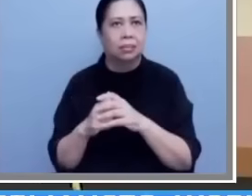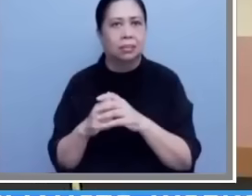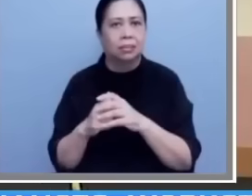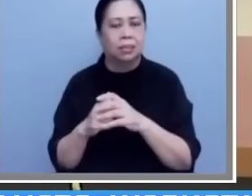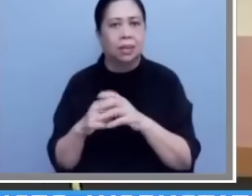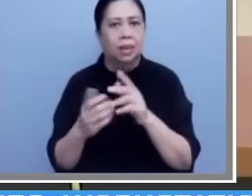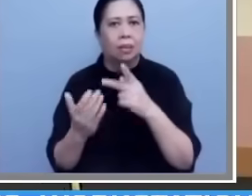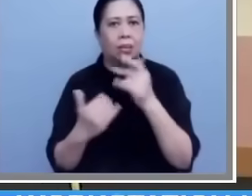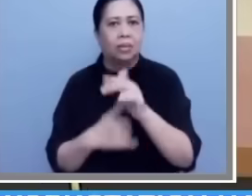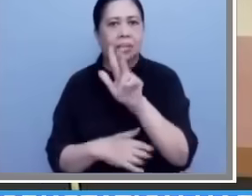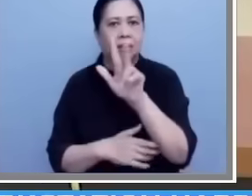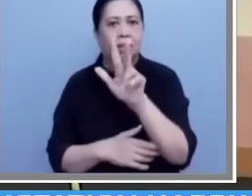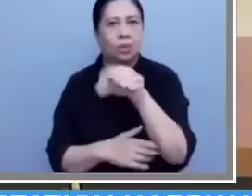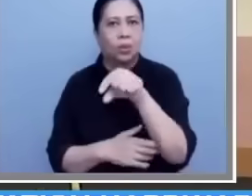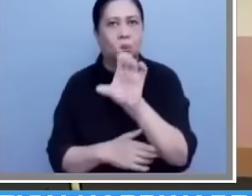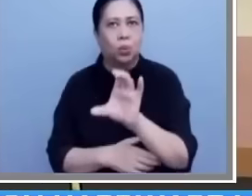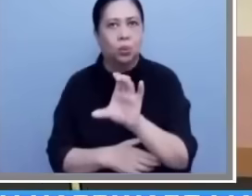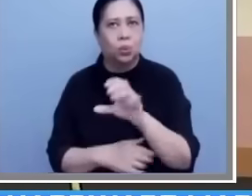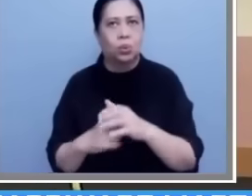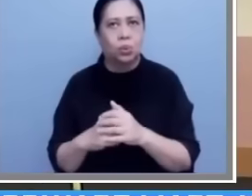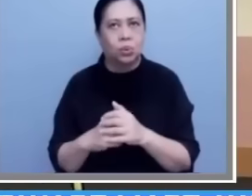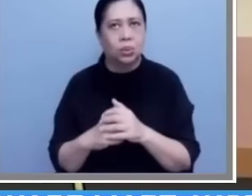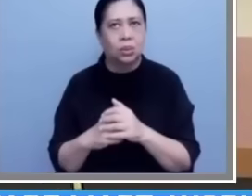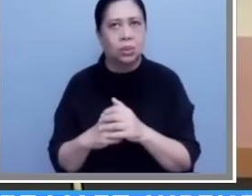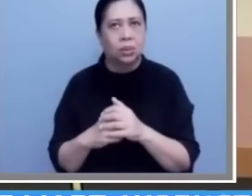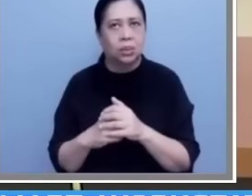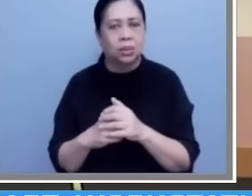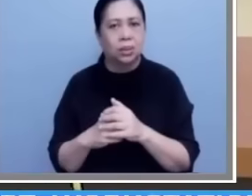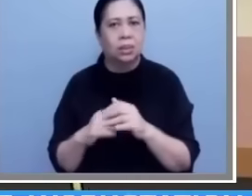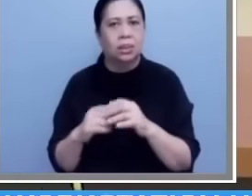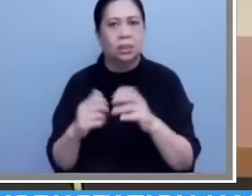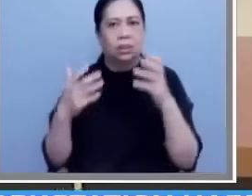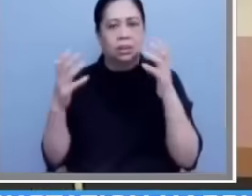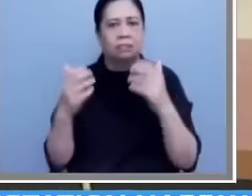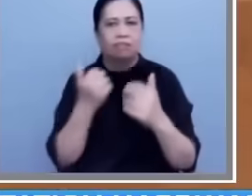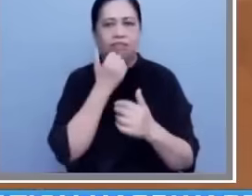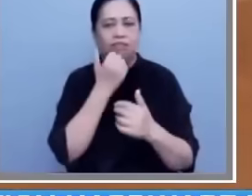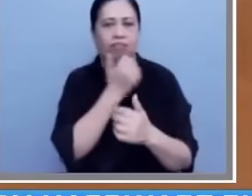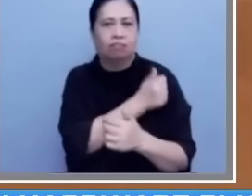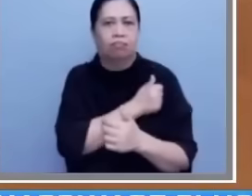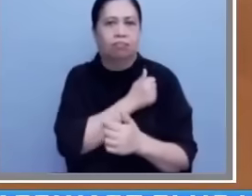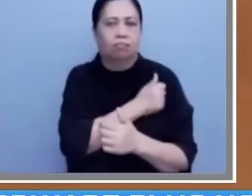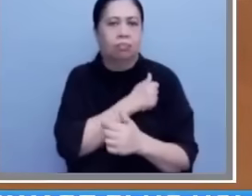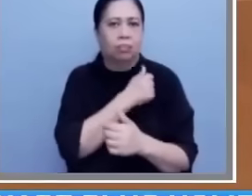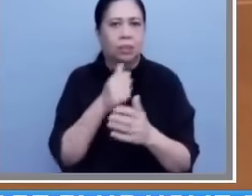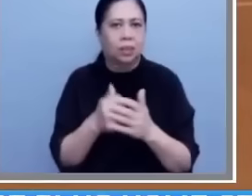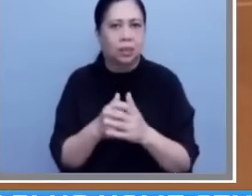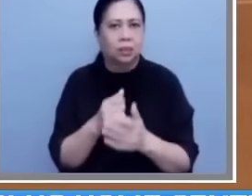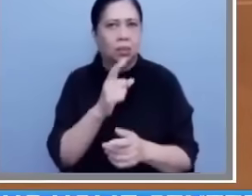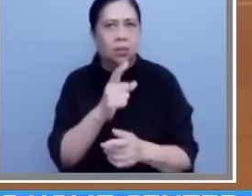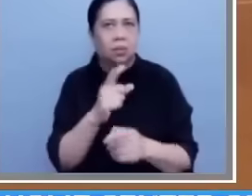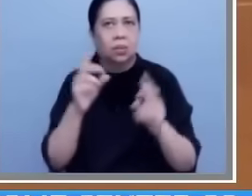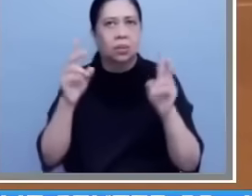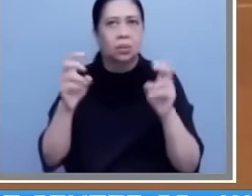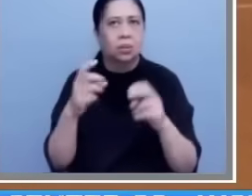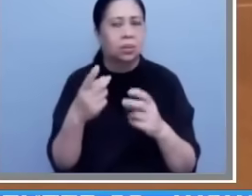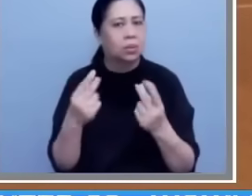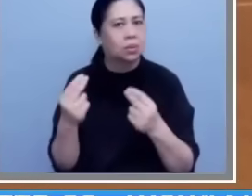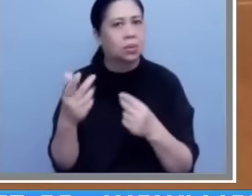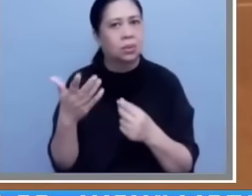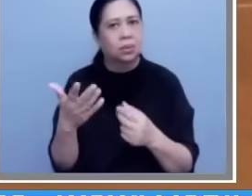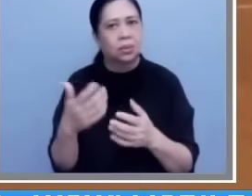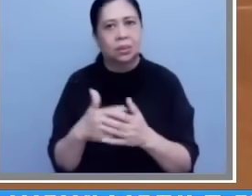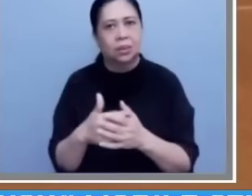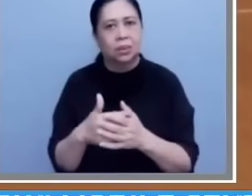Quezon City, na ang kaso po ay grave misconduct arising from the grave threat allegedly committed by the concerned